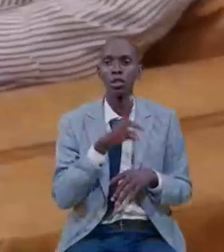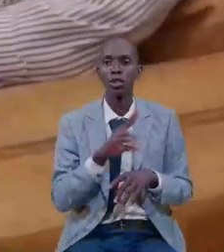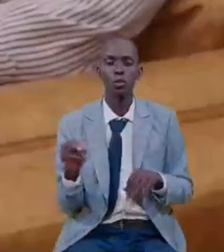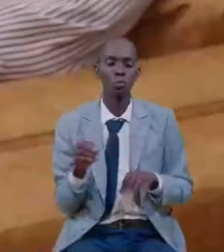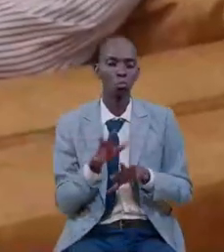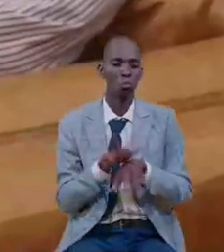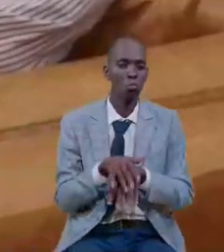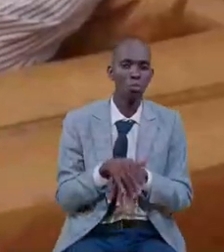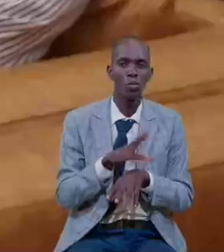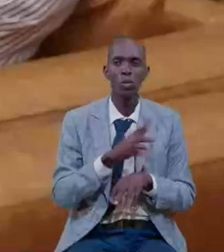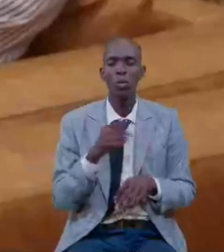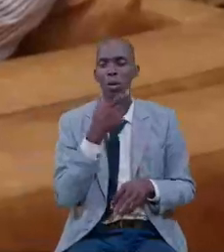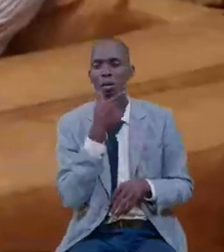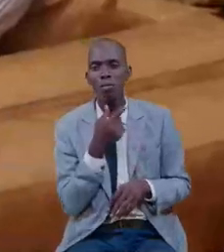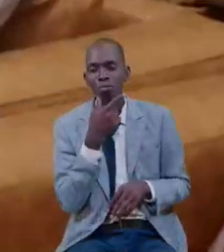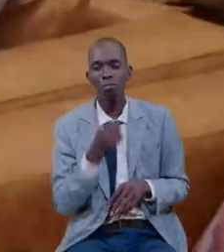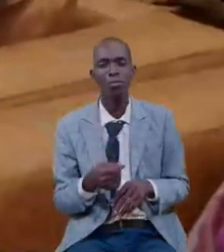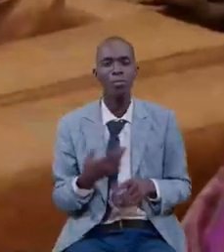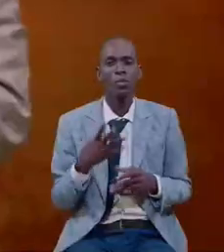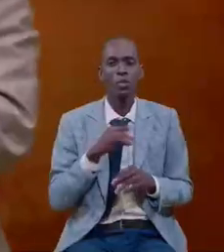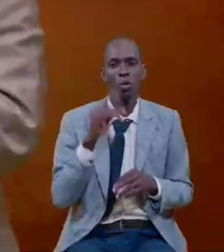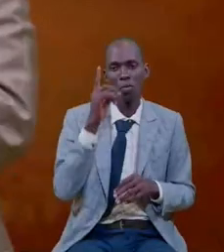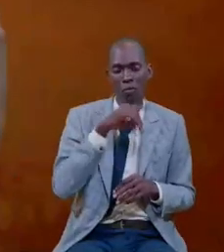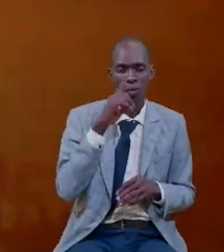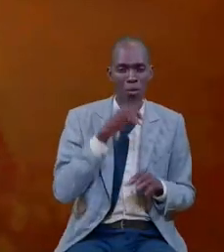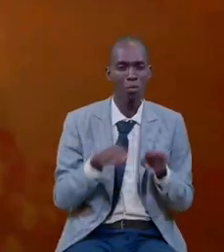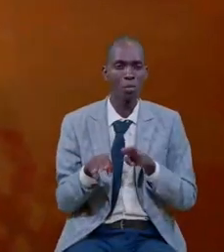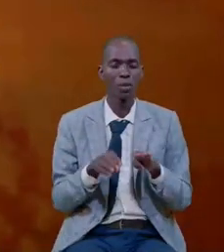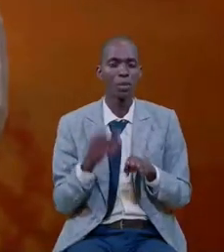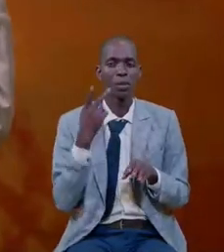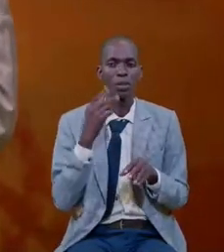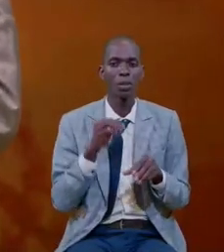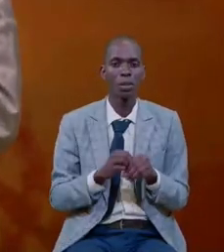il n'y a pas de superficialité. Allons aux Romains,